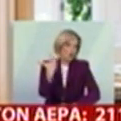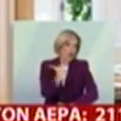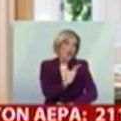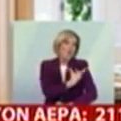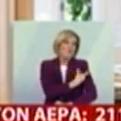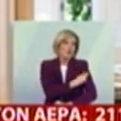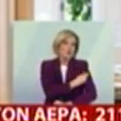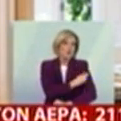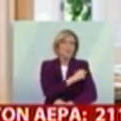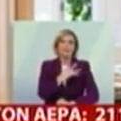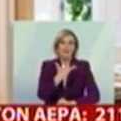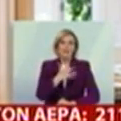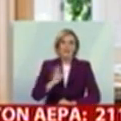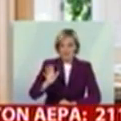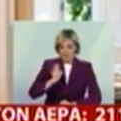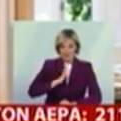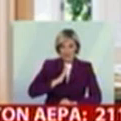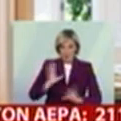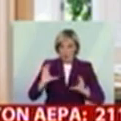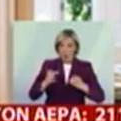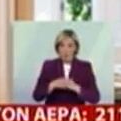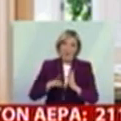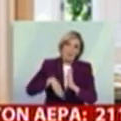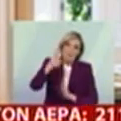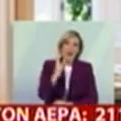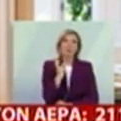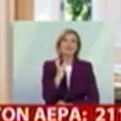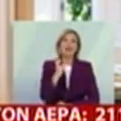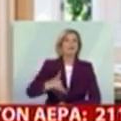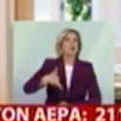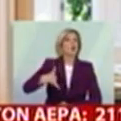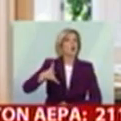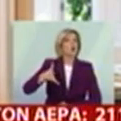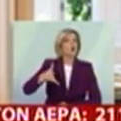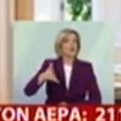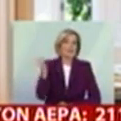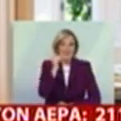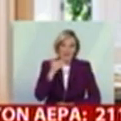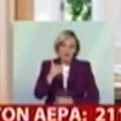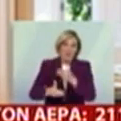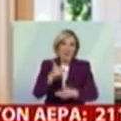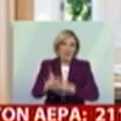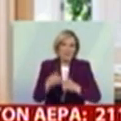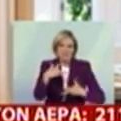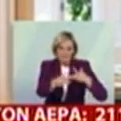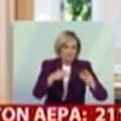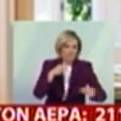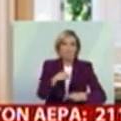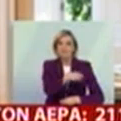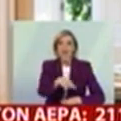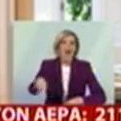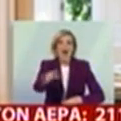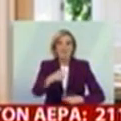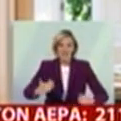πατέρα του, που μπήκε μέσα στη και μίλησε με τον Μητσοτάκη, και όταν βγήκε έξω από το γραφείο του Μητσοτάκη, είναι με ένα, να μην